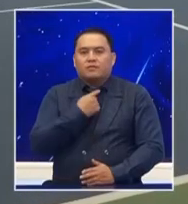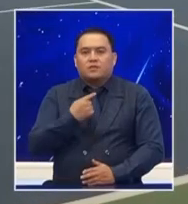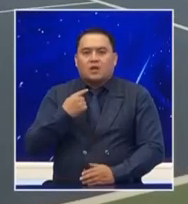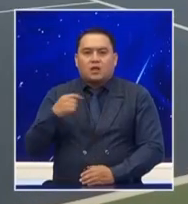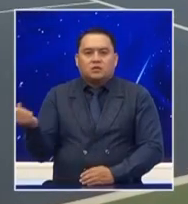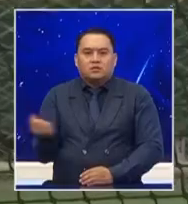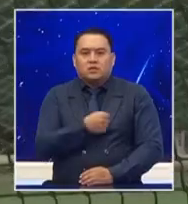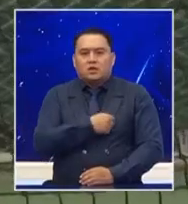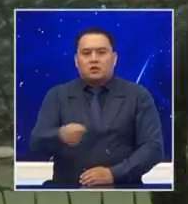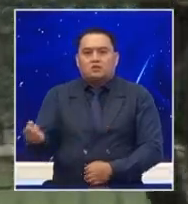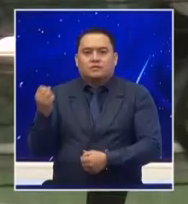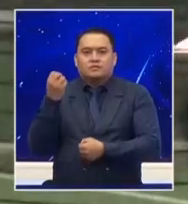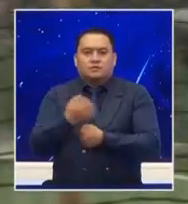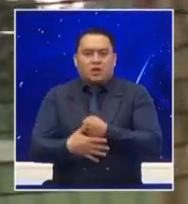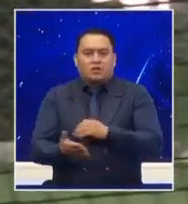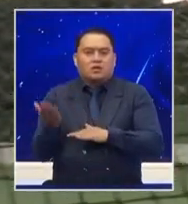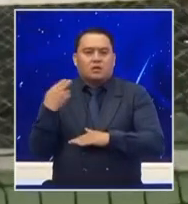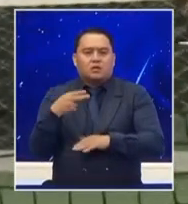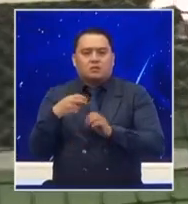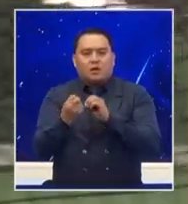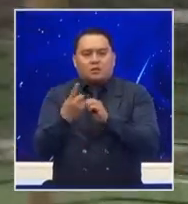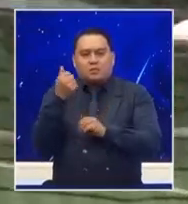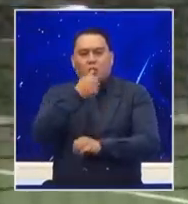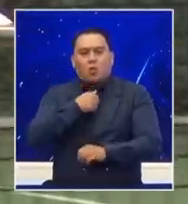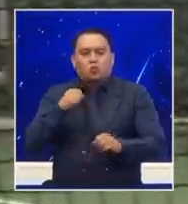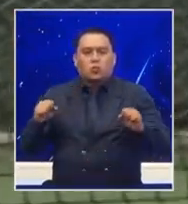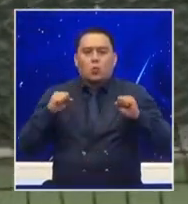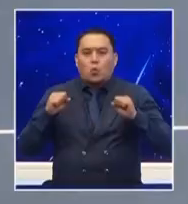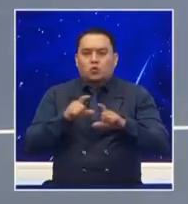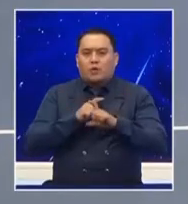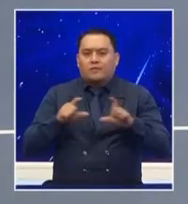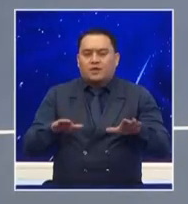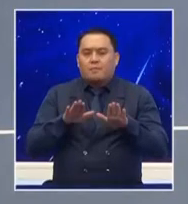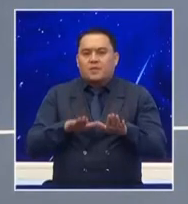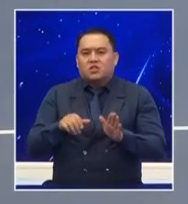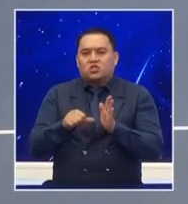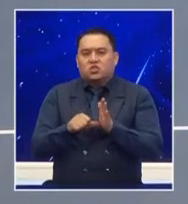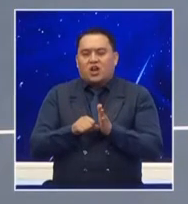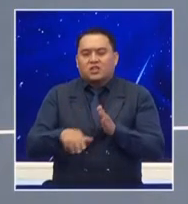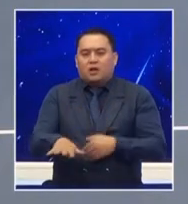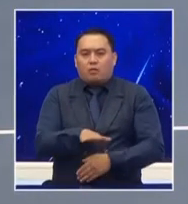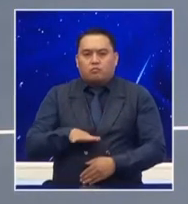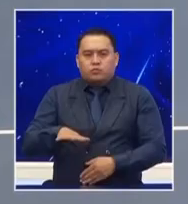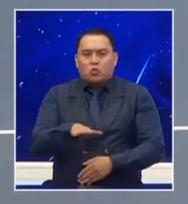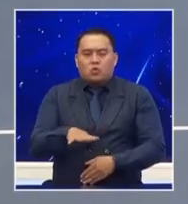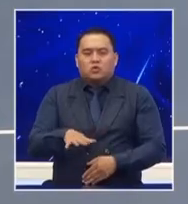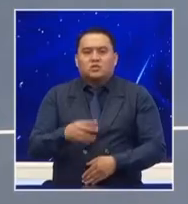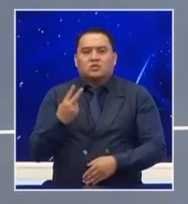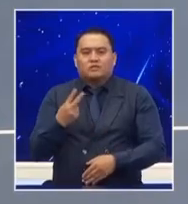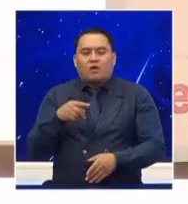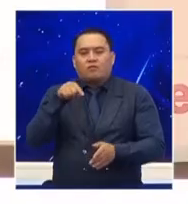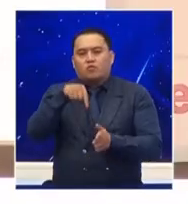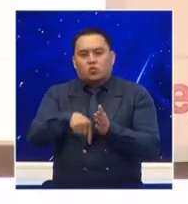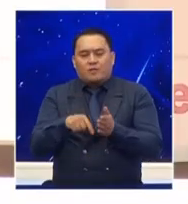Талдыкурганский теннисный центр открыл свои двери еще в 2011 году. Этот спортивный комплекс располагает 6 кортами, 4 снаружи и 2 внутри.